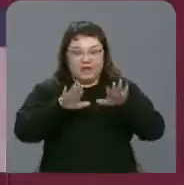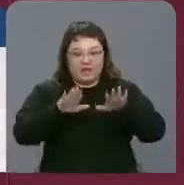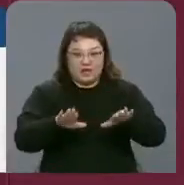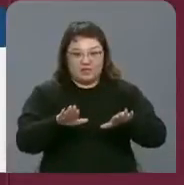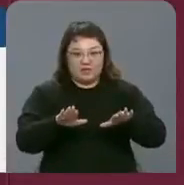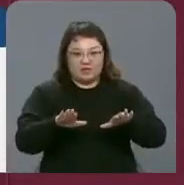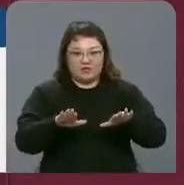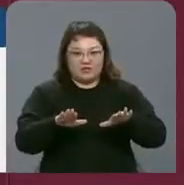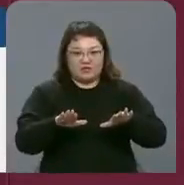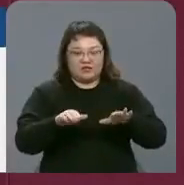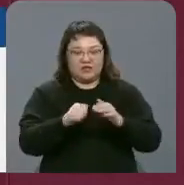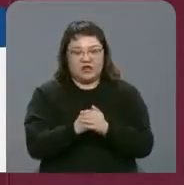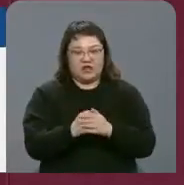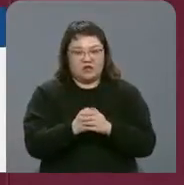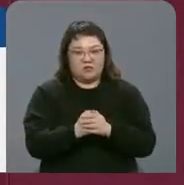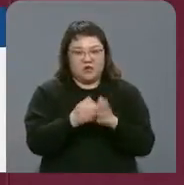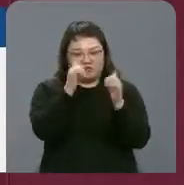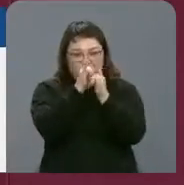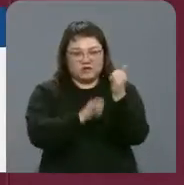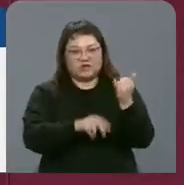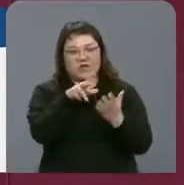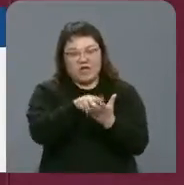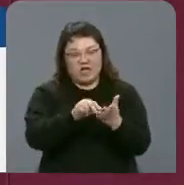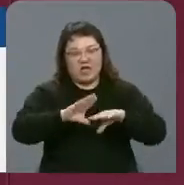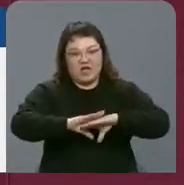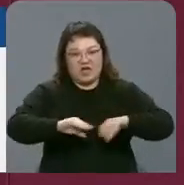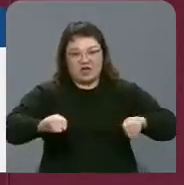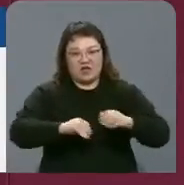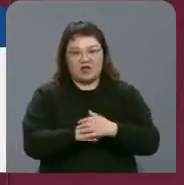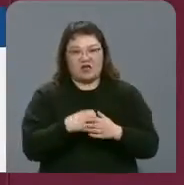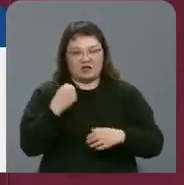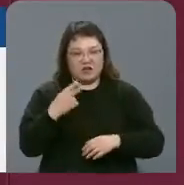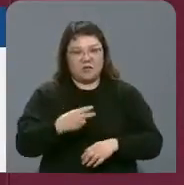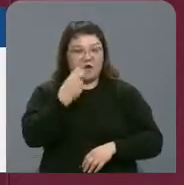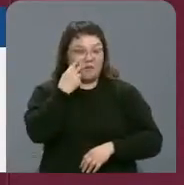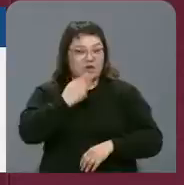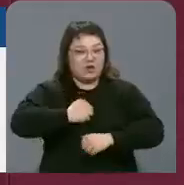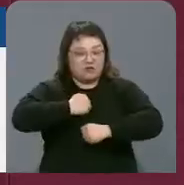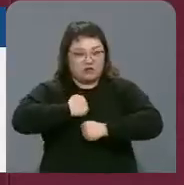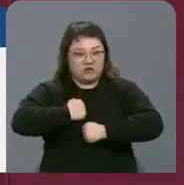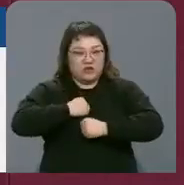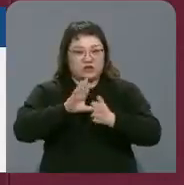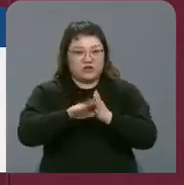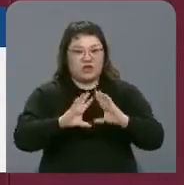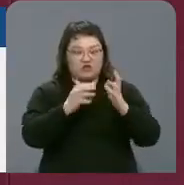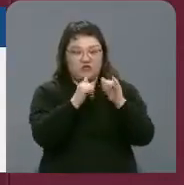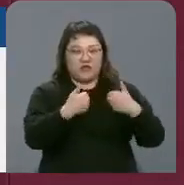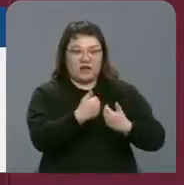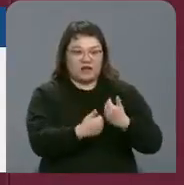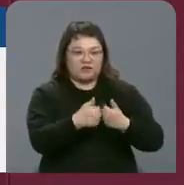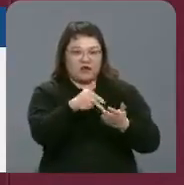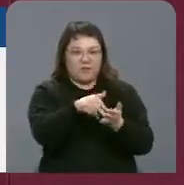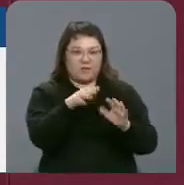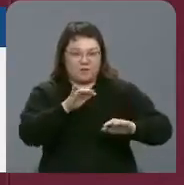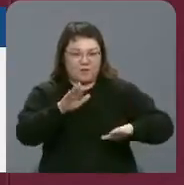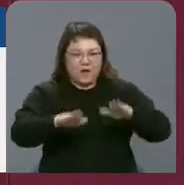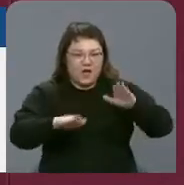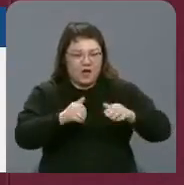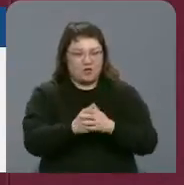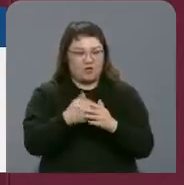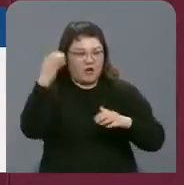통과는 과거사 문제 해결, 그리고 4.3 미군정 당시 국민의 갈등과 대립, 한국전쟁 전후